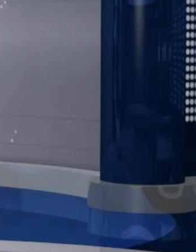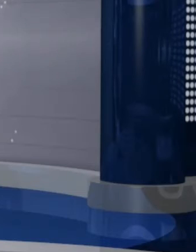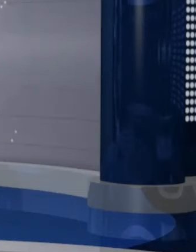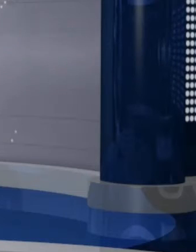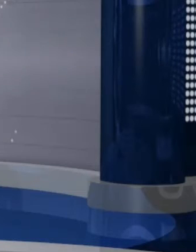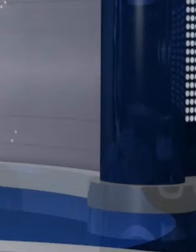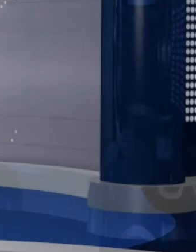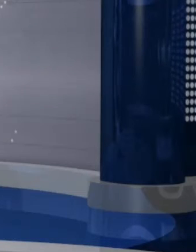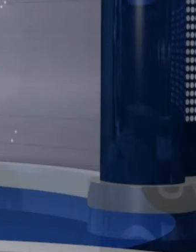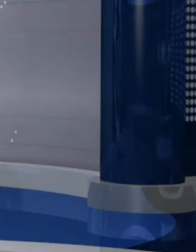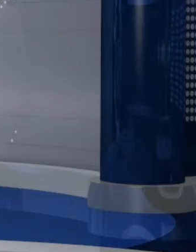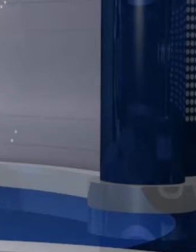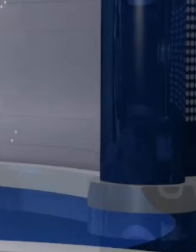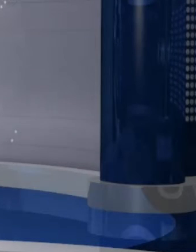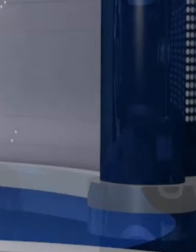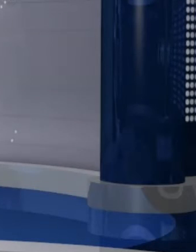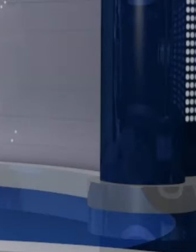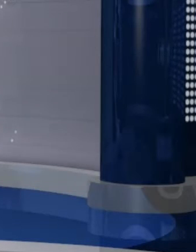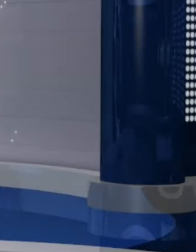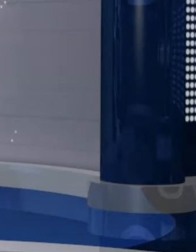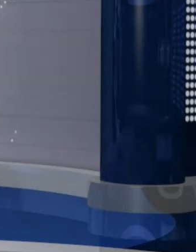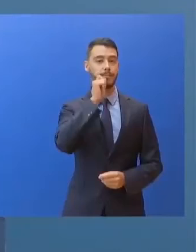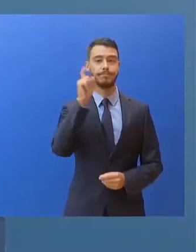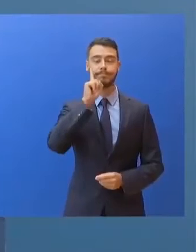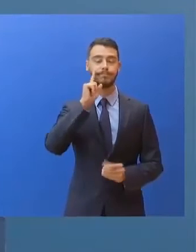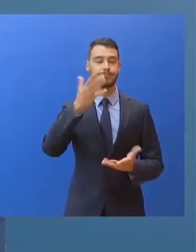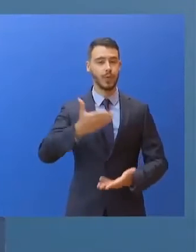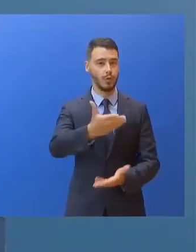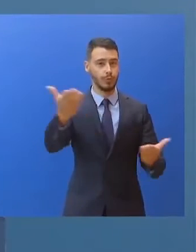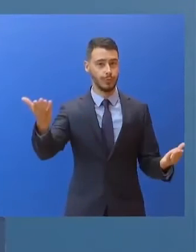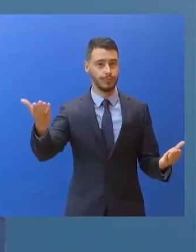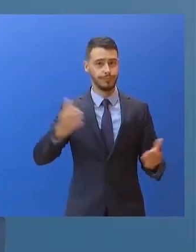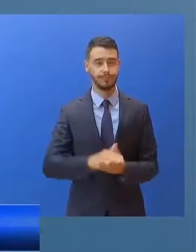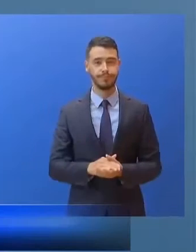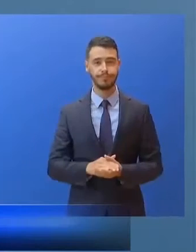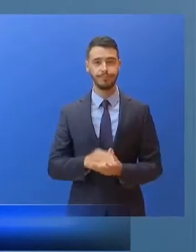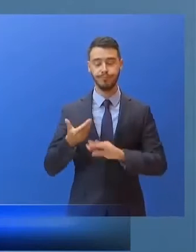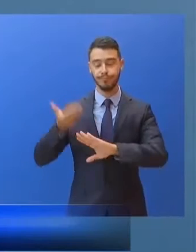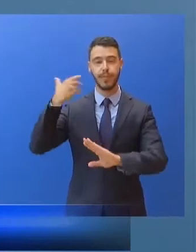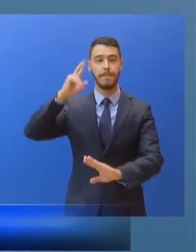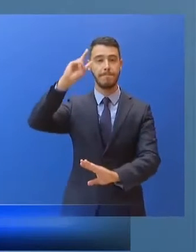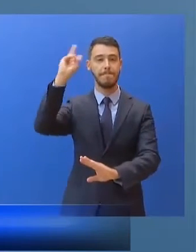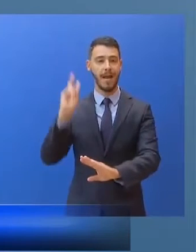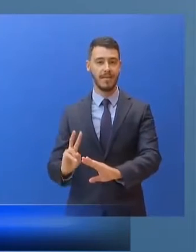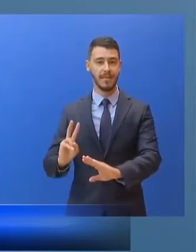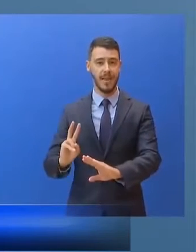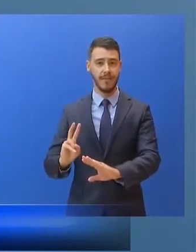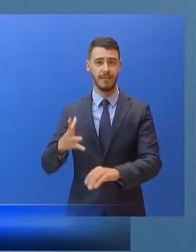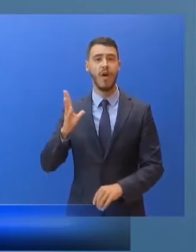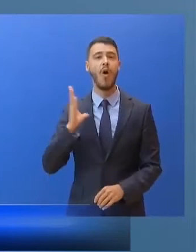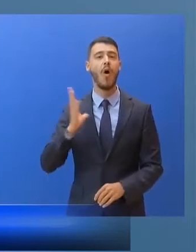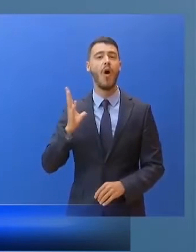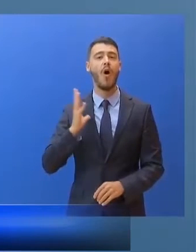συντακτών, σημειώνοντας πως πρέπει να αντιδράσει η διεθνής κοινότητα. Από την περασμένη Παρασκευή, ολόκληρος ο πολιτισμένος